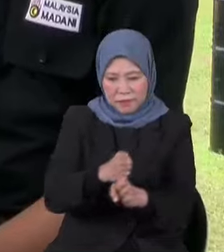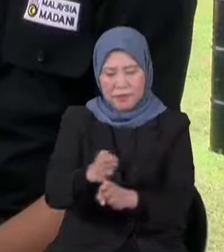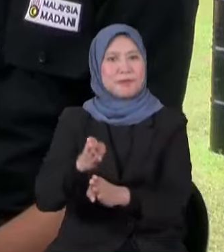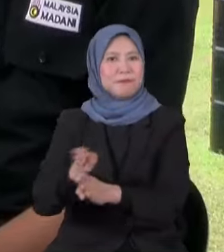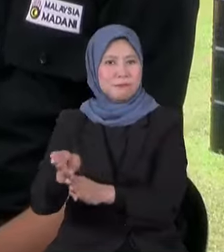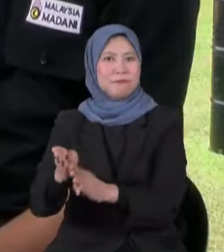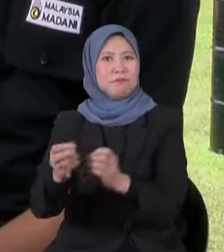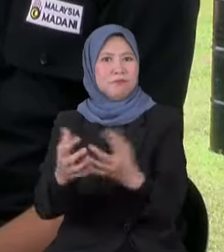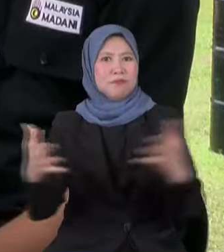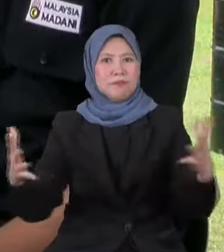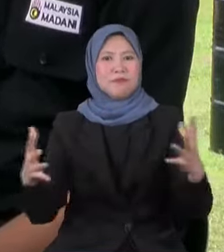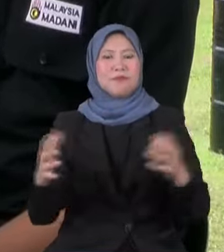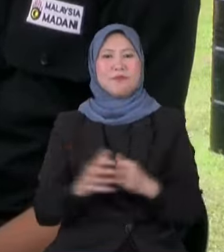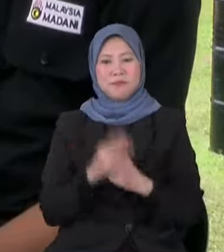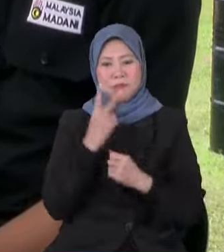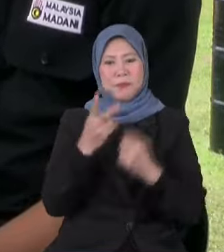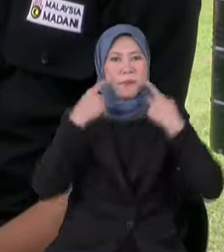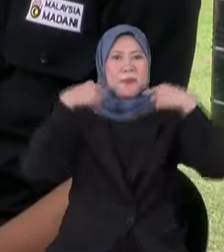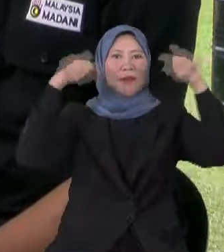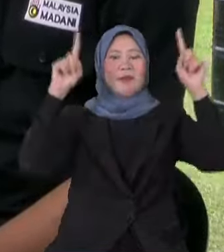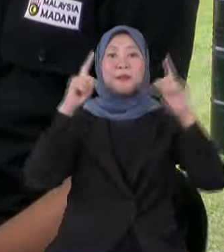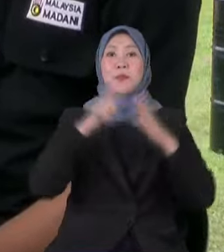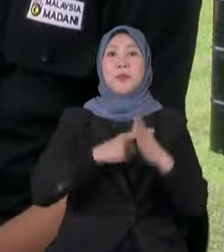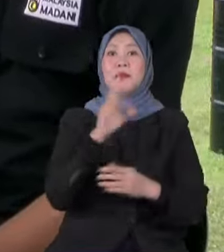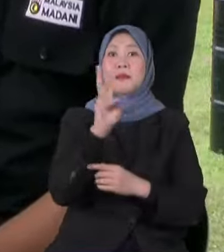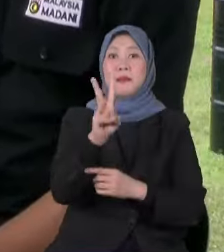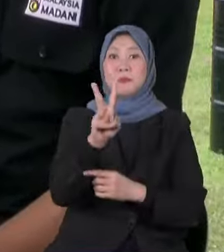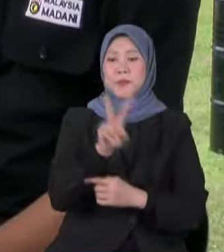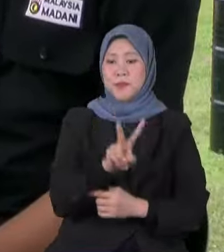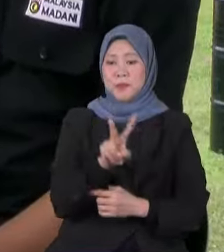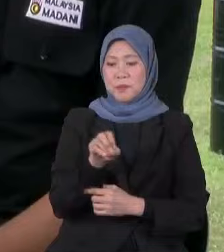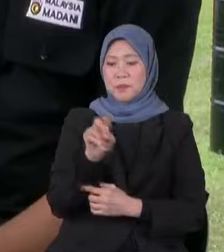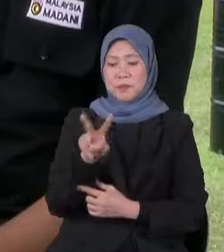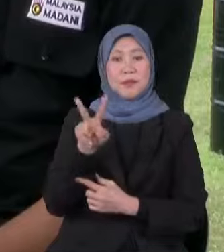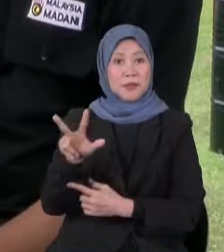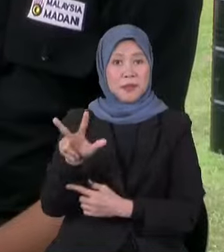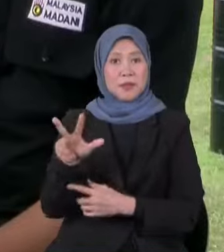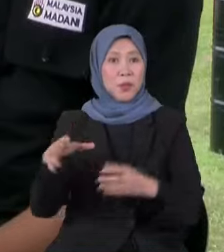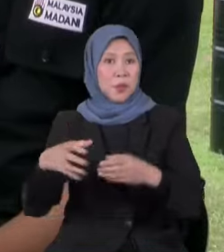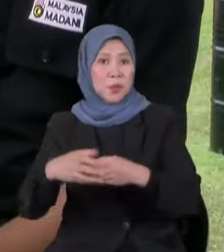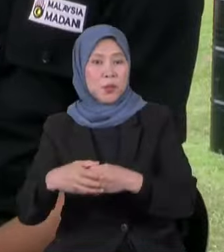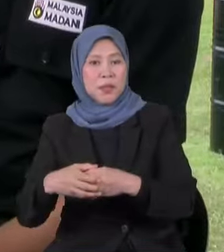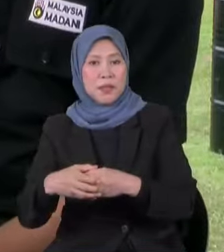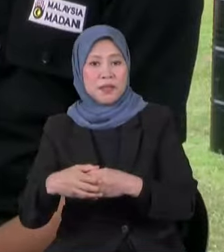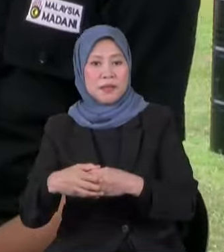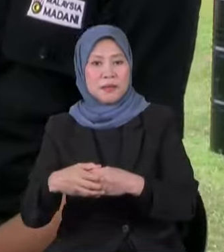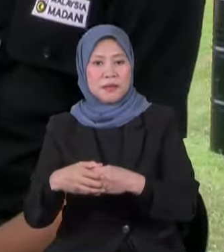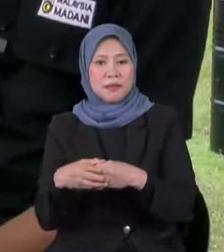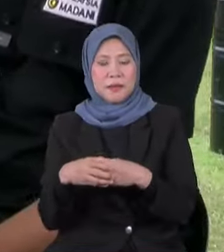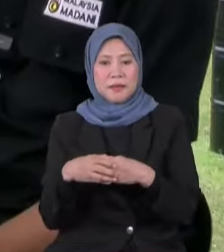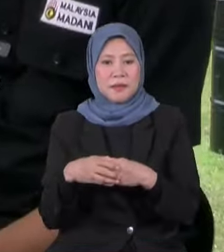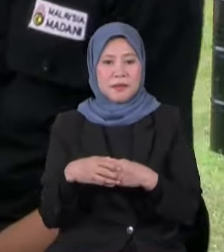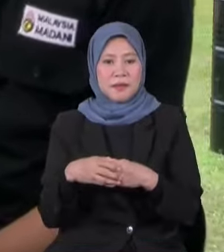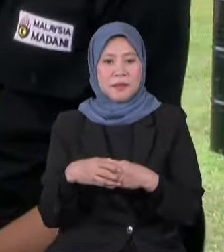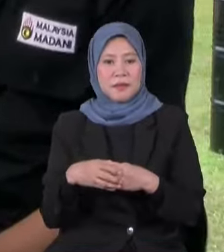dapat kita banggakan kejayaan pada bulan Jun 2023 apabila kumpulan Zepo Youngster. Ya,